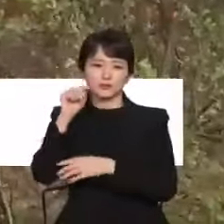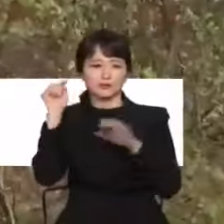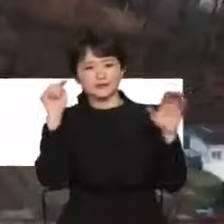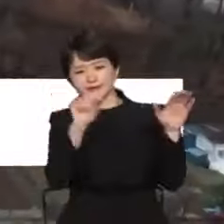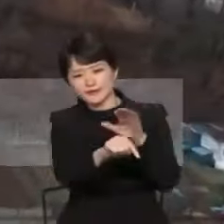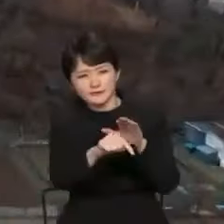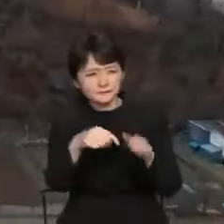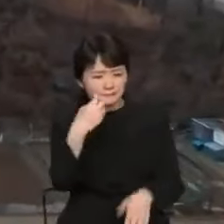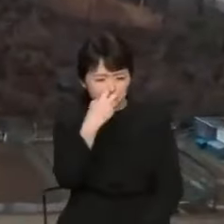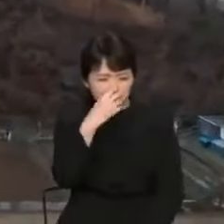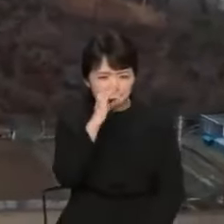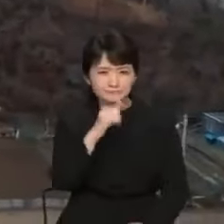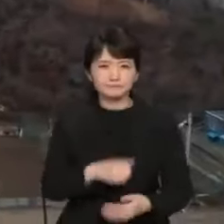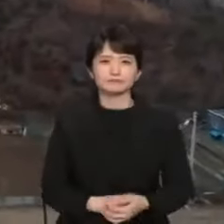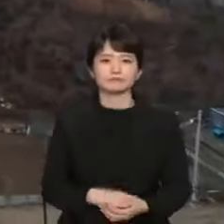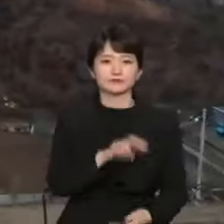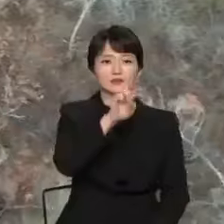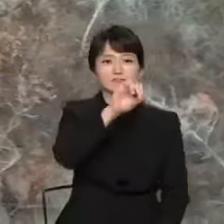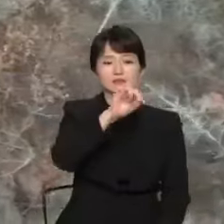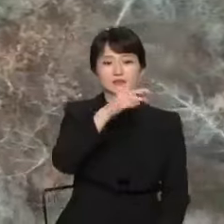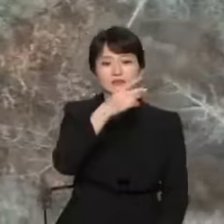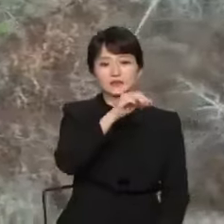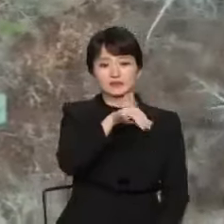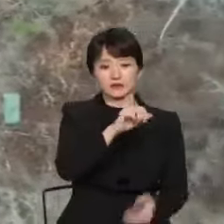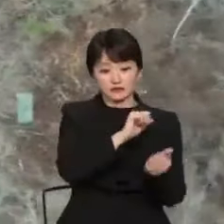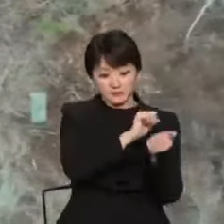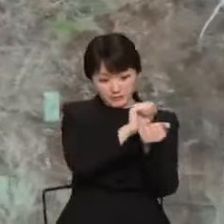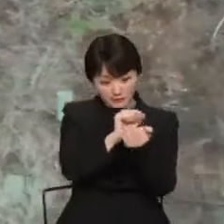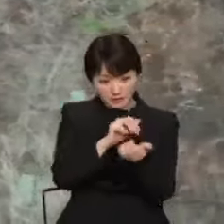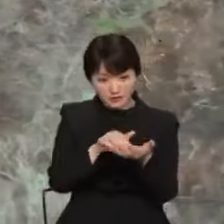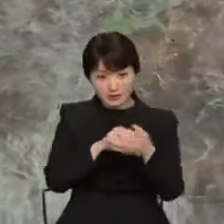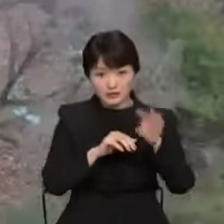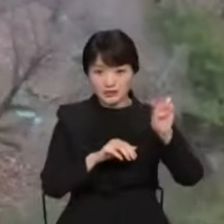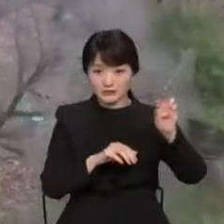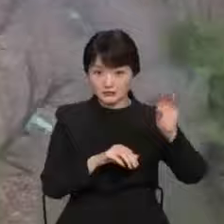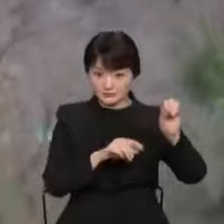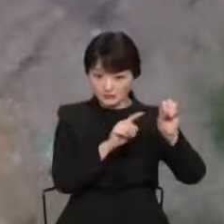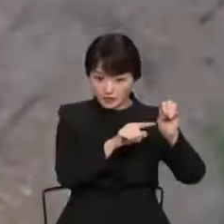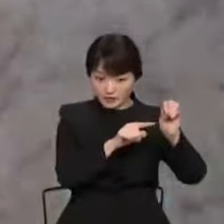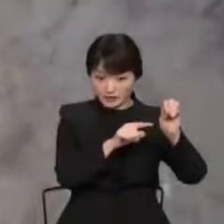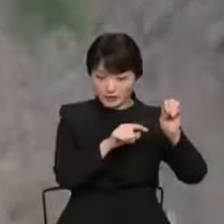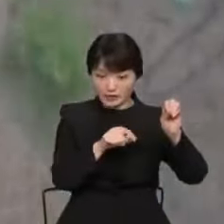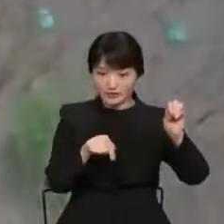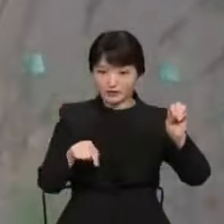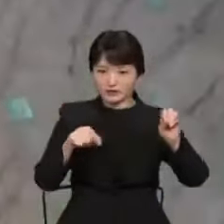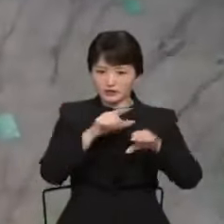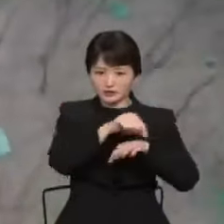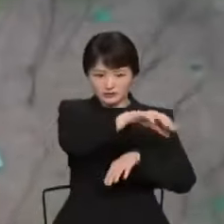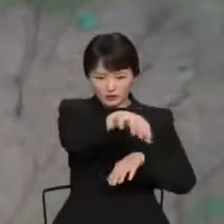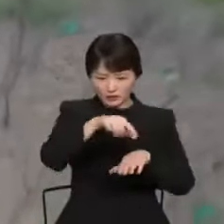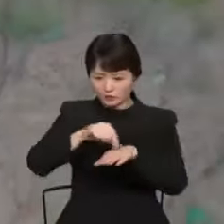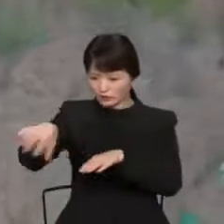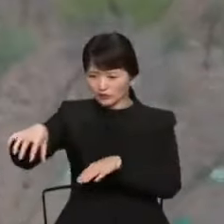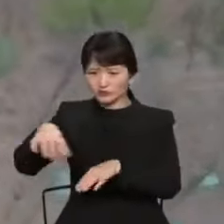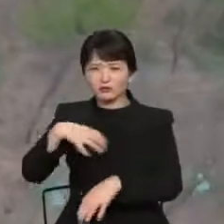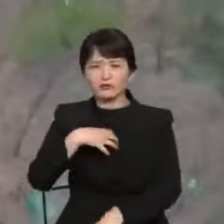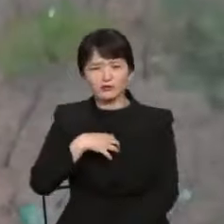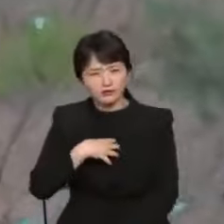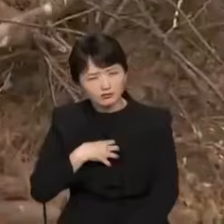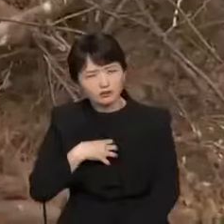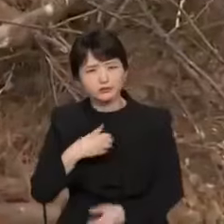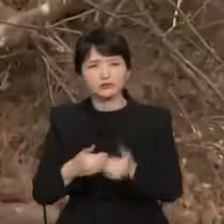마음으로. 밀양에서 확인된 감염 나무만 30만 그루. 방어선을 두고 지역 갈등이 다시 우려되는